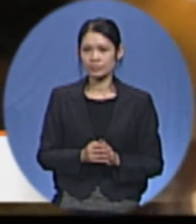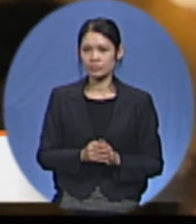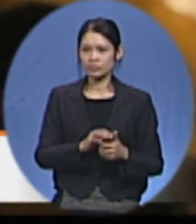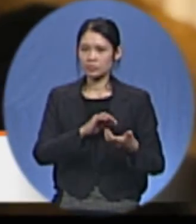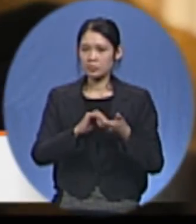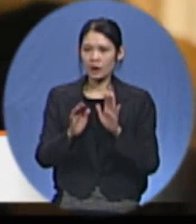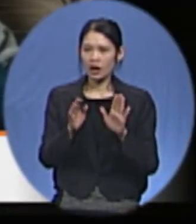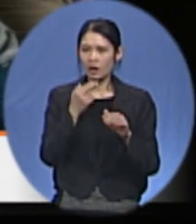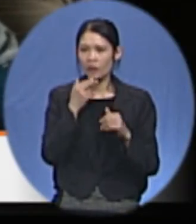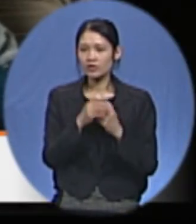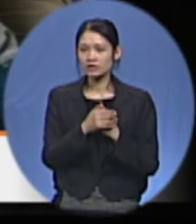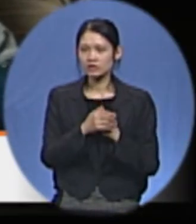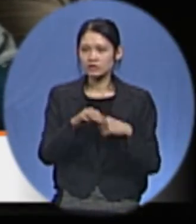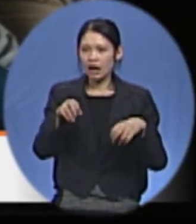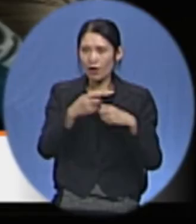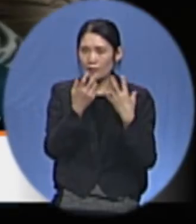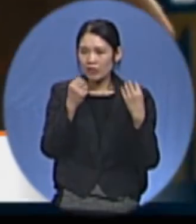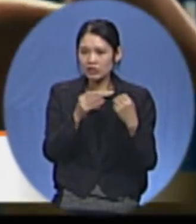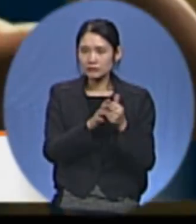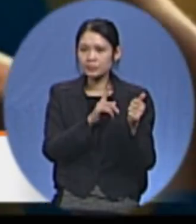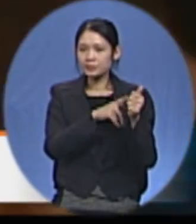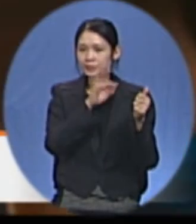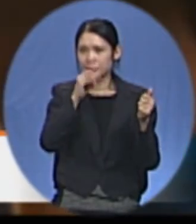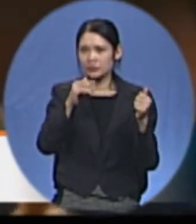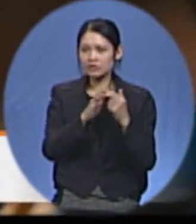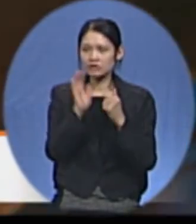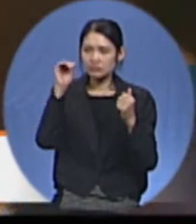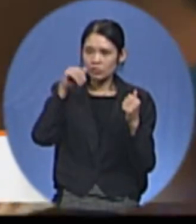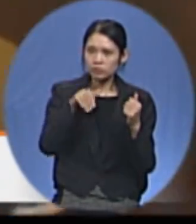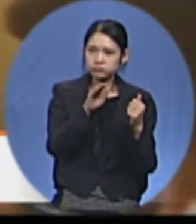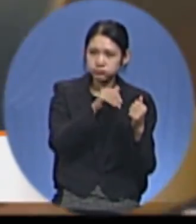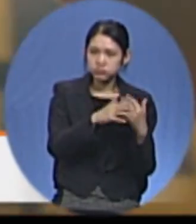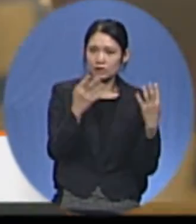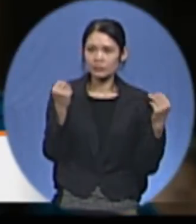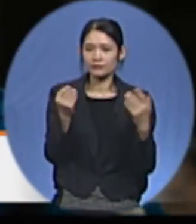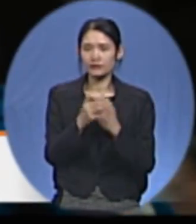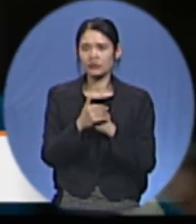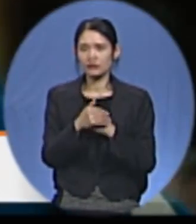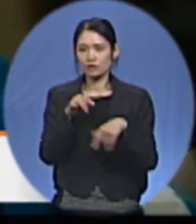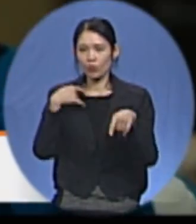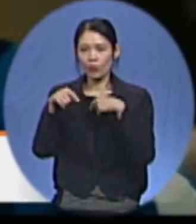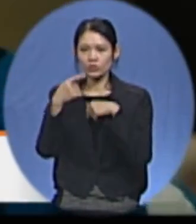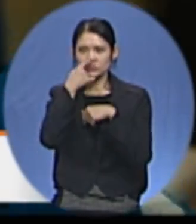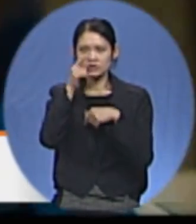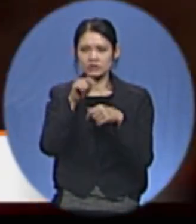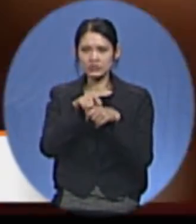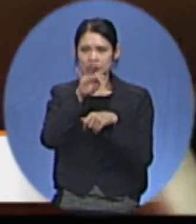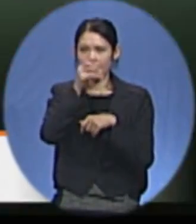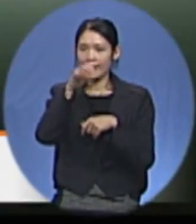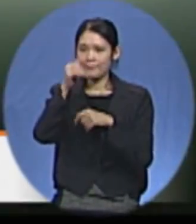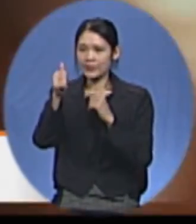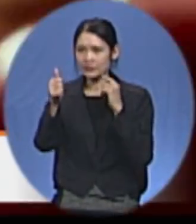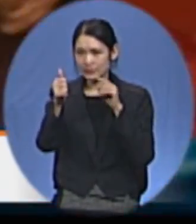통제불능의 사고 뭉치 복서 빈이는 슬럼프가 계속되자 한물간 코치 케빈을 찾아간다.